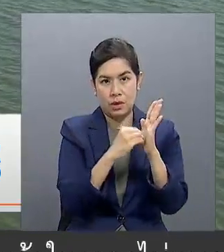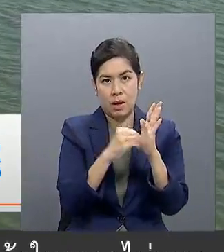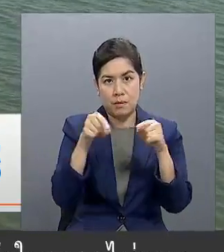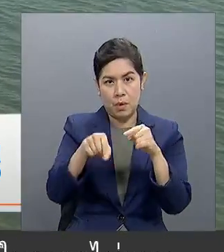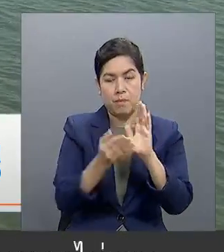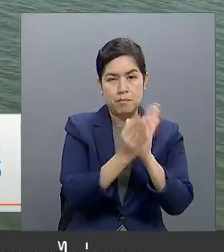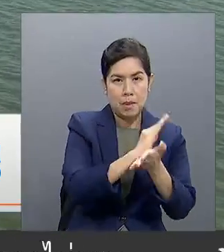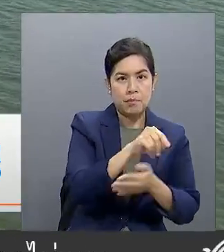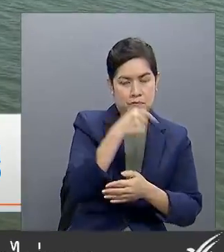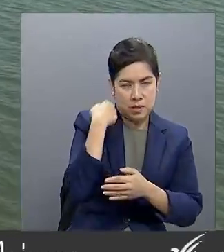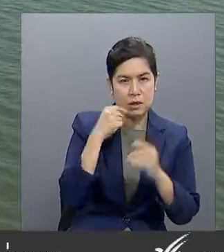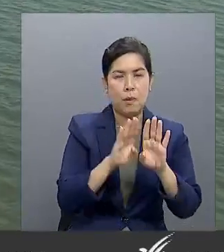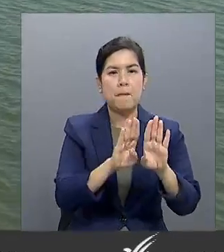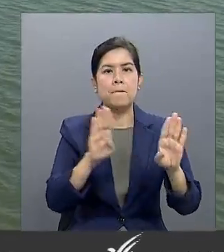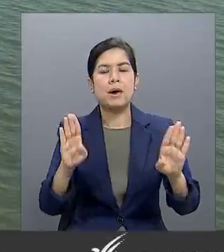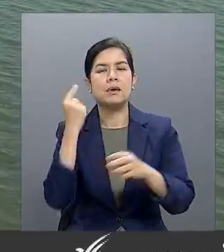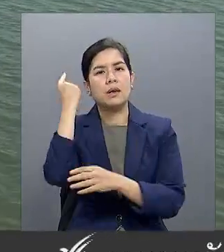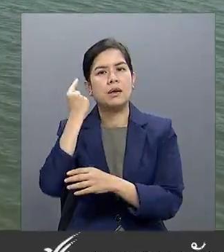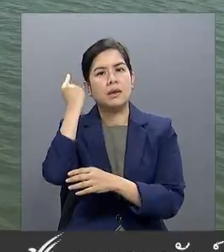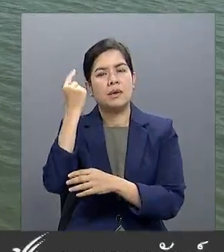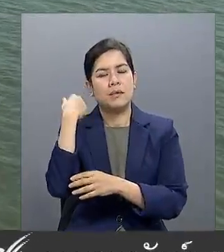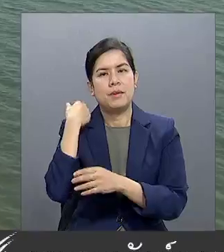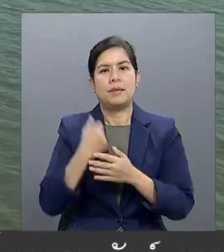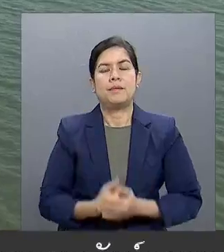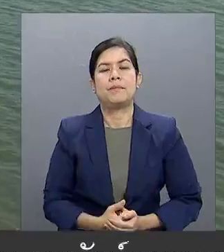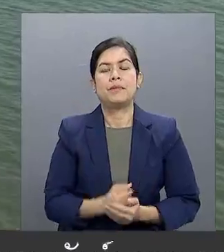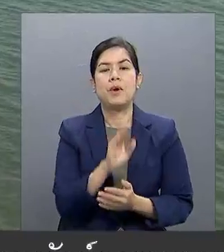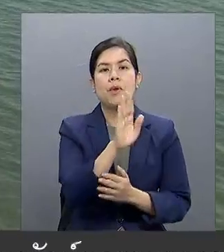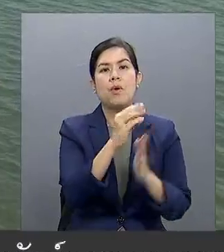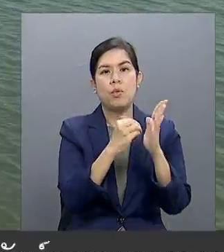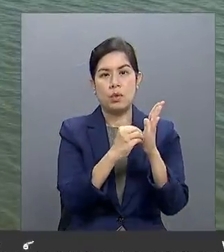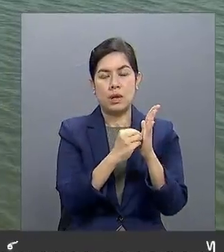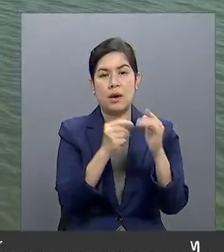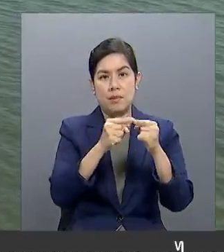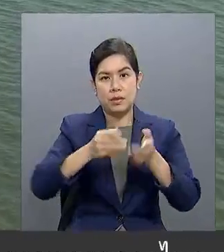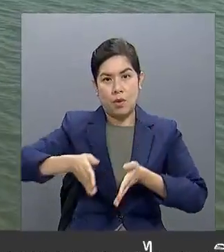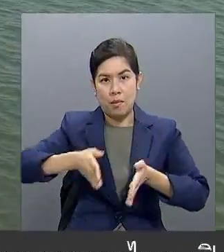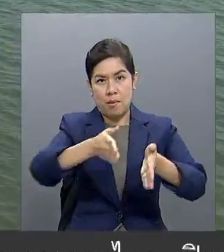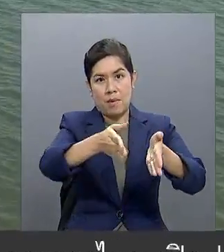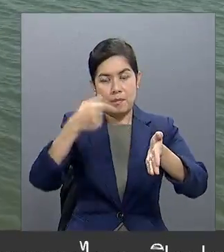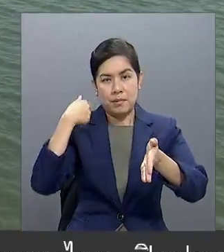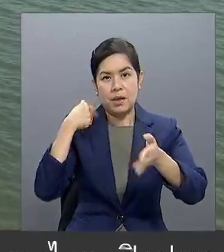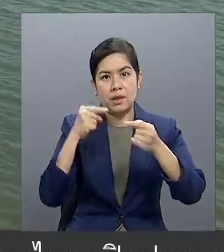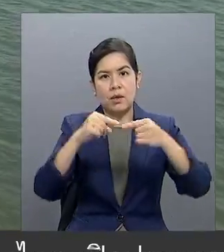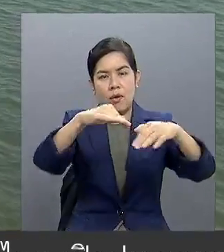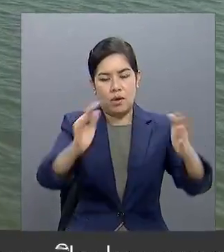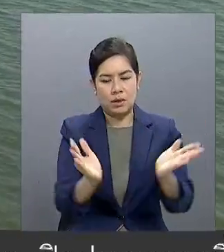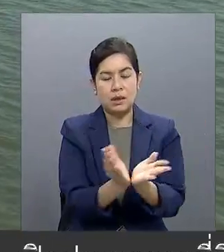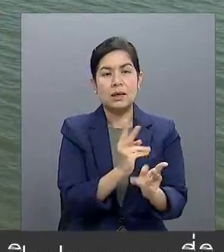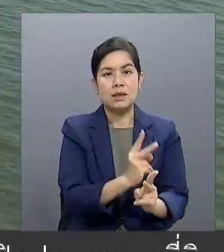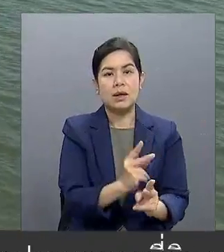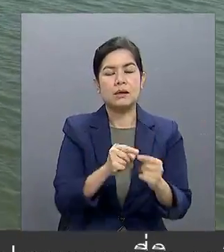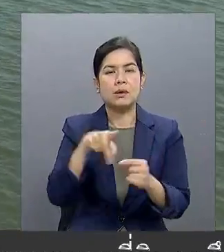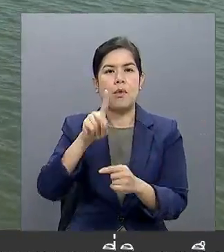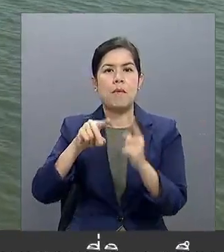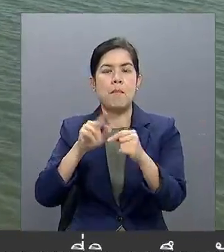วงหน้าหนาวของทุกปีนะครับ ค่ะสำหรับเส้นทางกรุงเทพเขื่อนป่าสักชลสิทธิ์นะคะเป็นขบวนรถไฟพิเศษค่ะที่จะพานักท่องเที่ยว